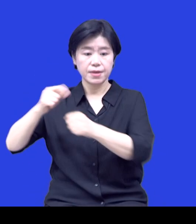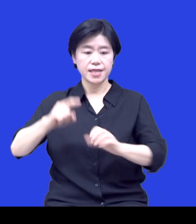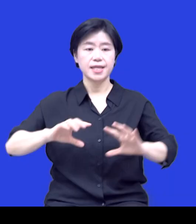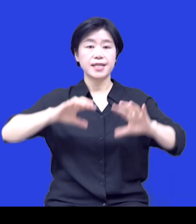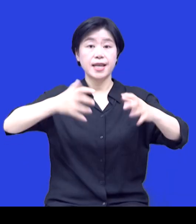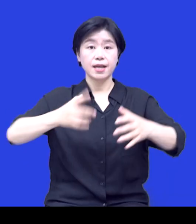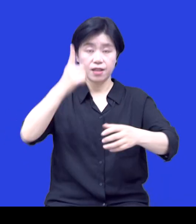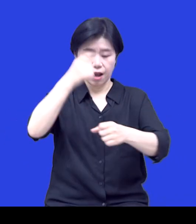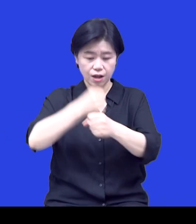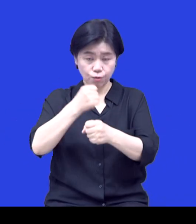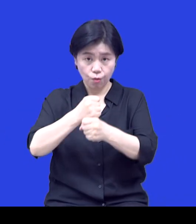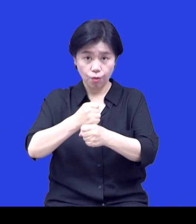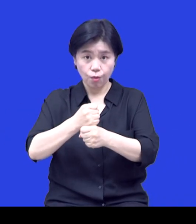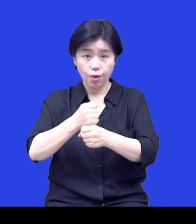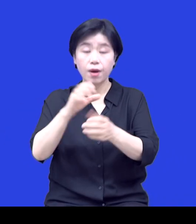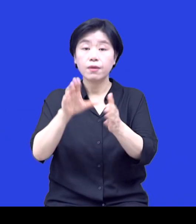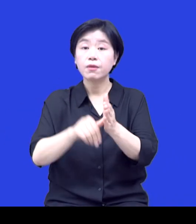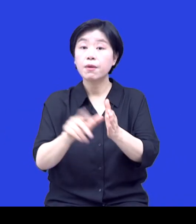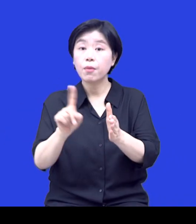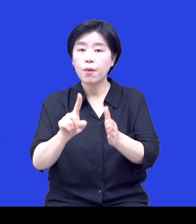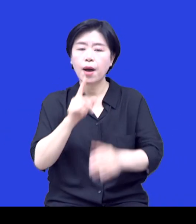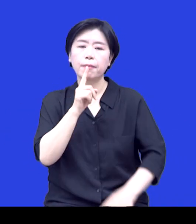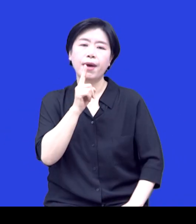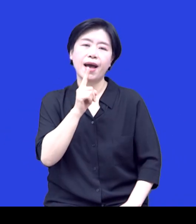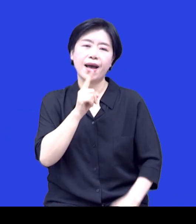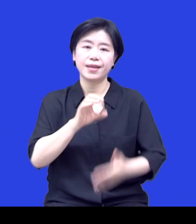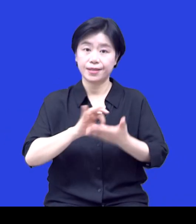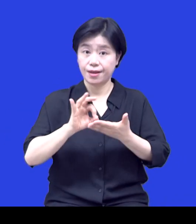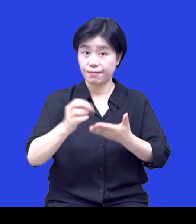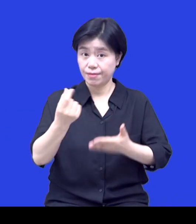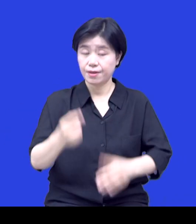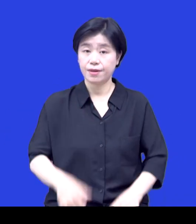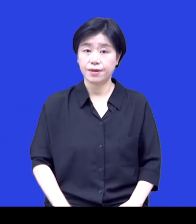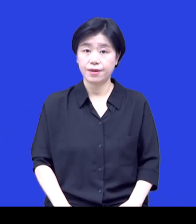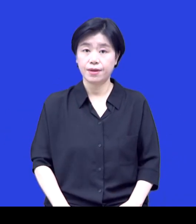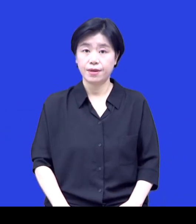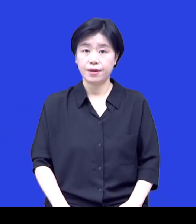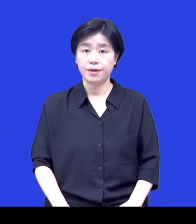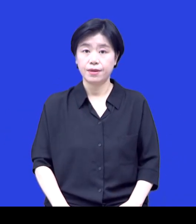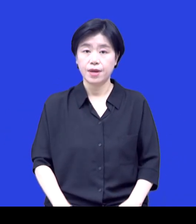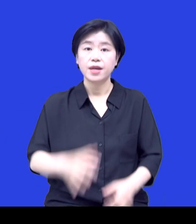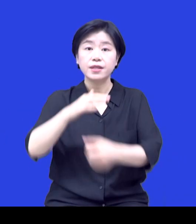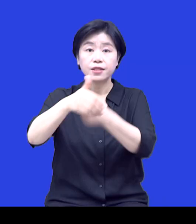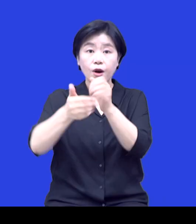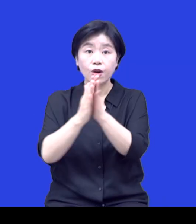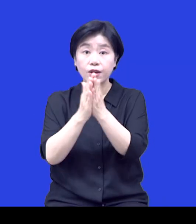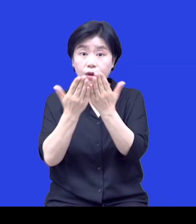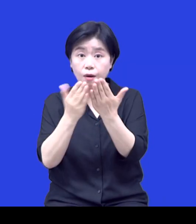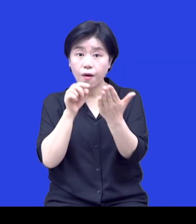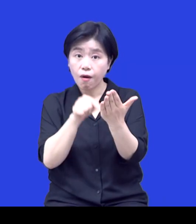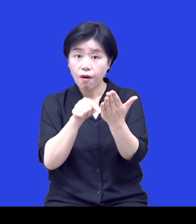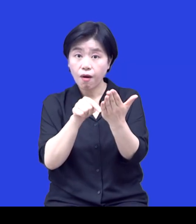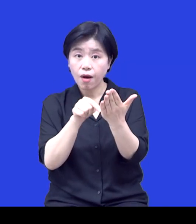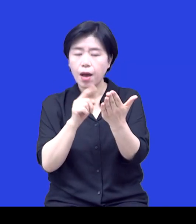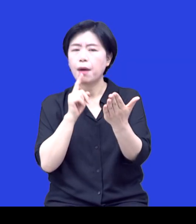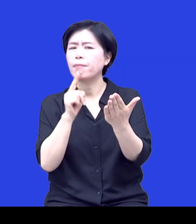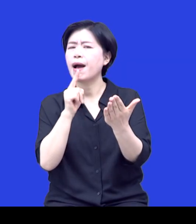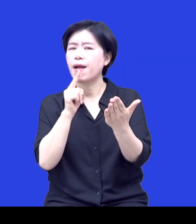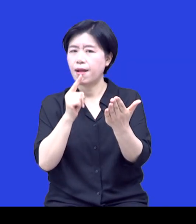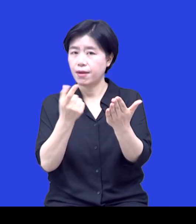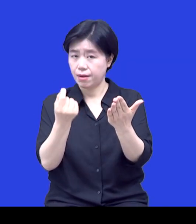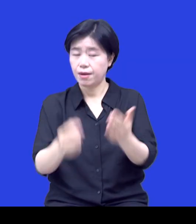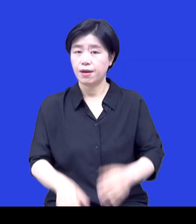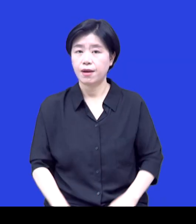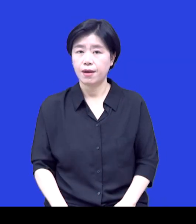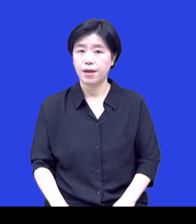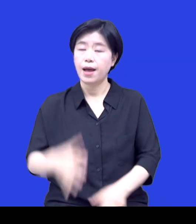창조하셨잖아요. 예수님이 말씀이 육신 되신 분이잖아요. 성경은 말의 책이에요. 그래요. 맞습니다. 하나님의 언어가